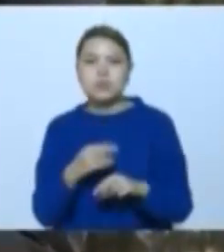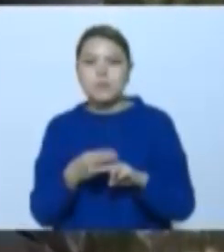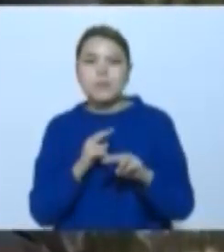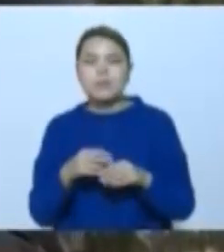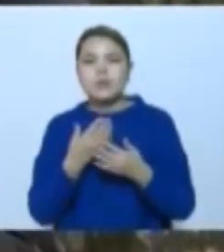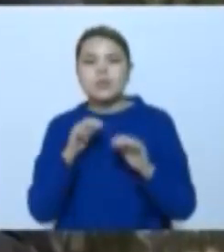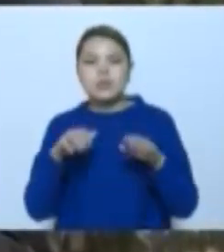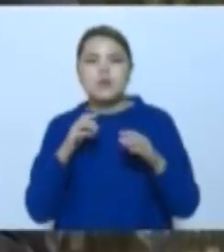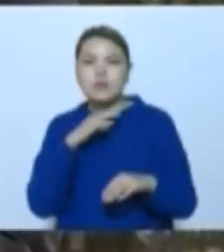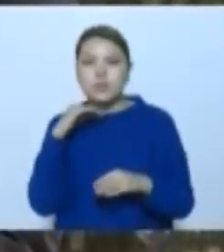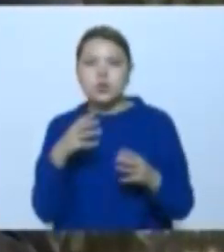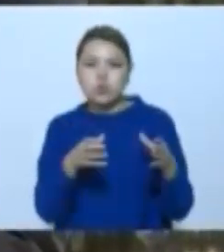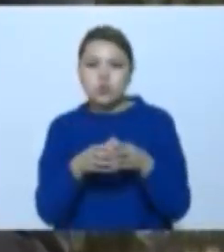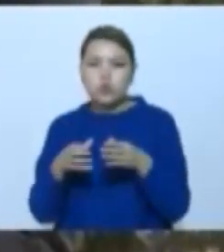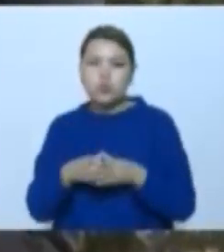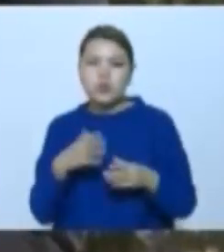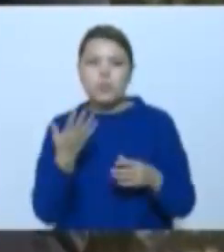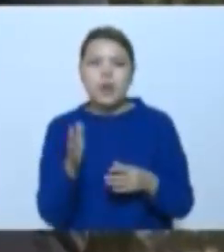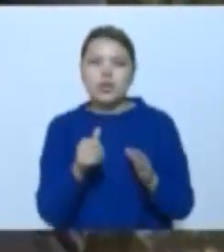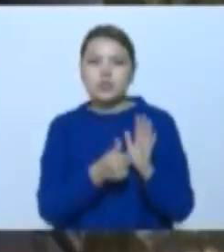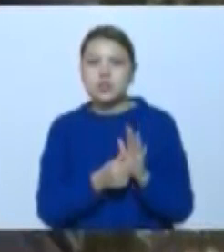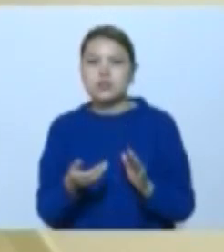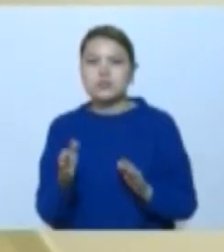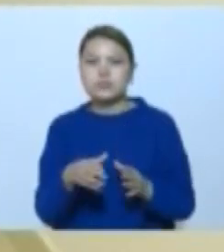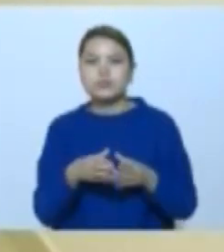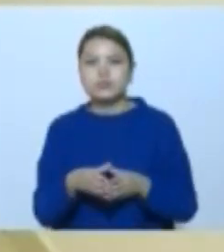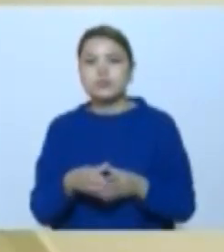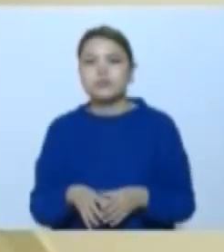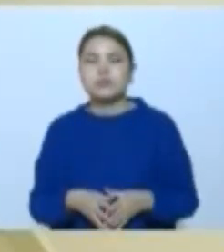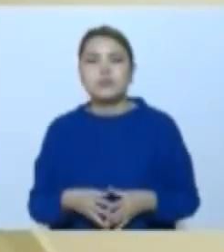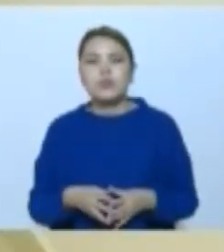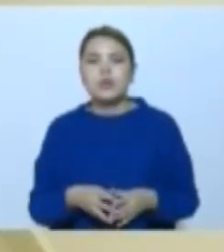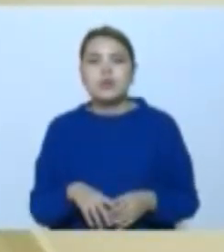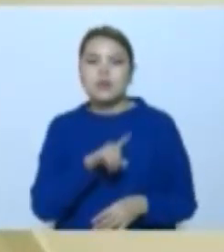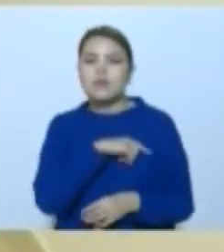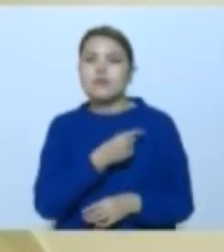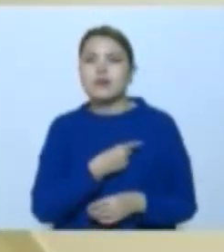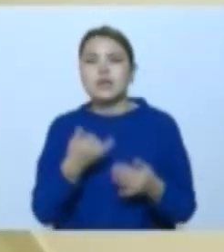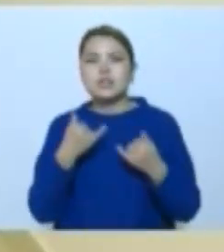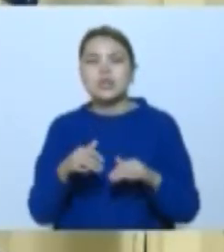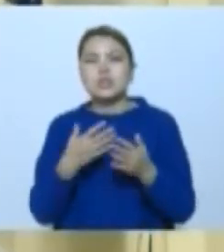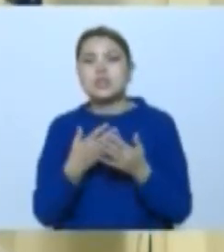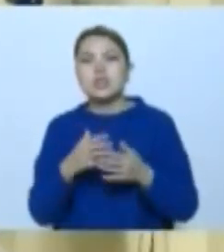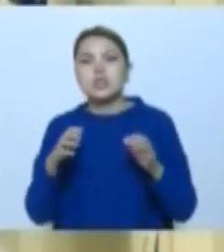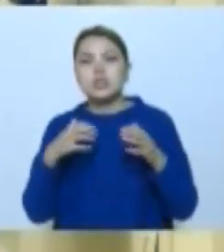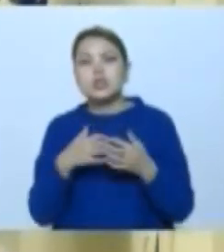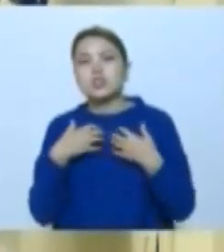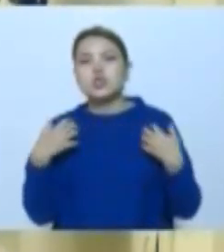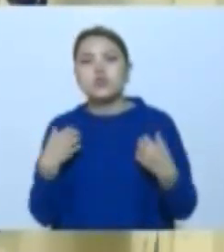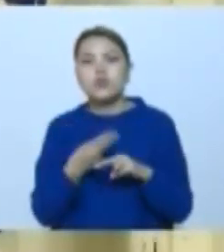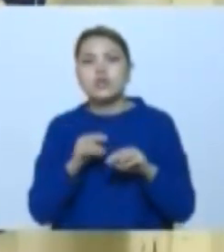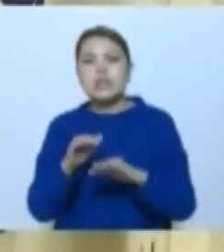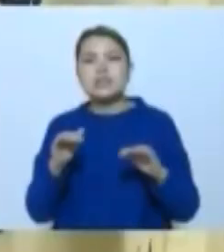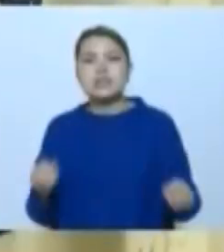в Актау много. Бегают группами по 5-6 собак. Врачи, в свою очередь, говорят, что в основном жертвами нападения животных становятся